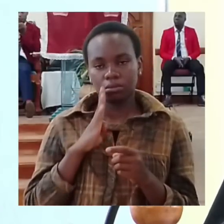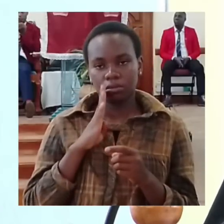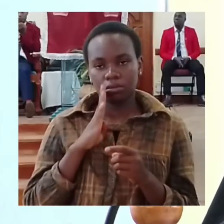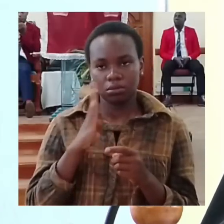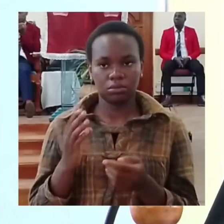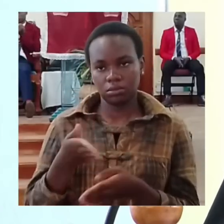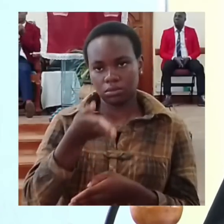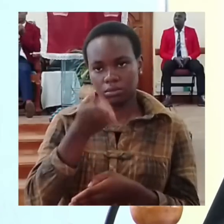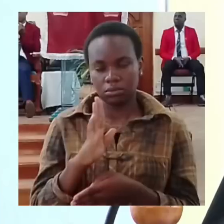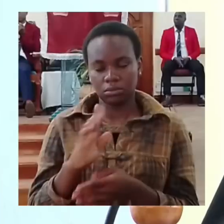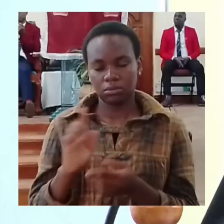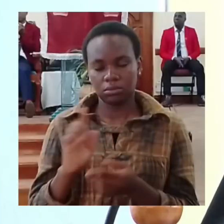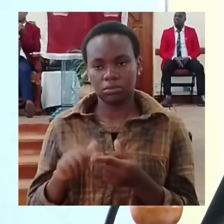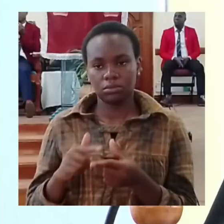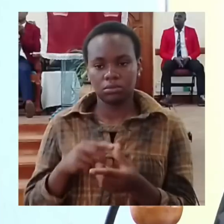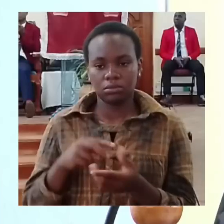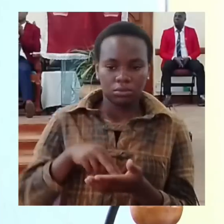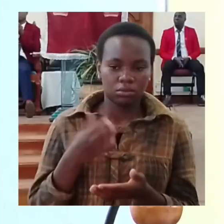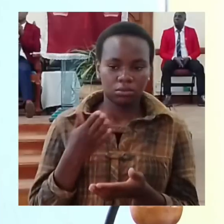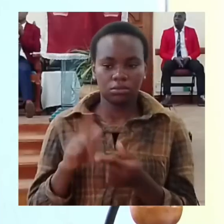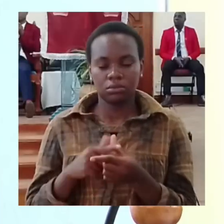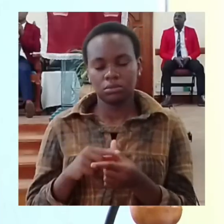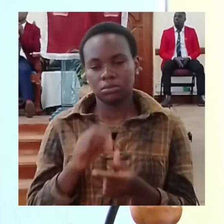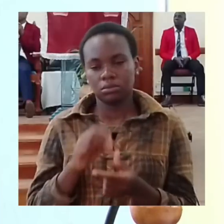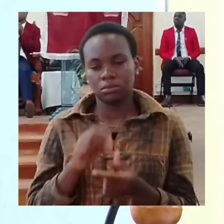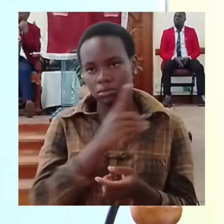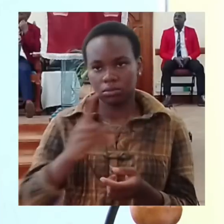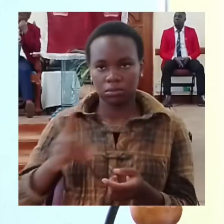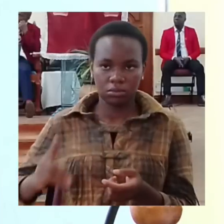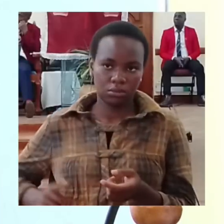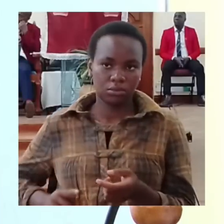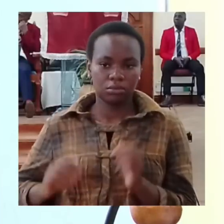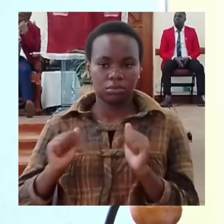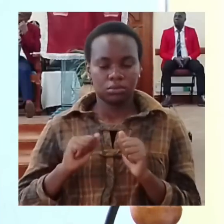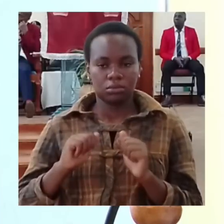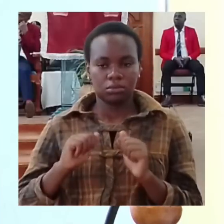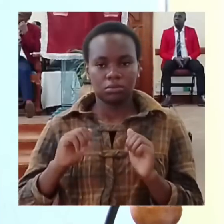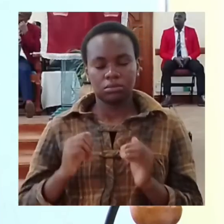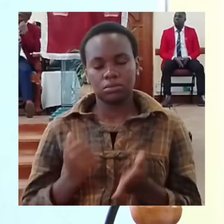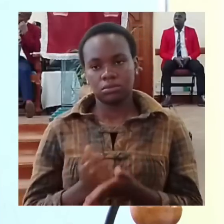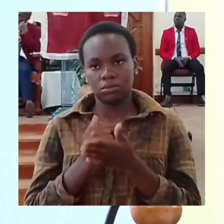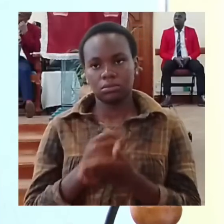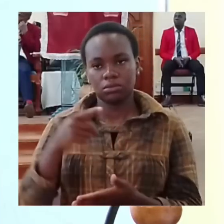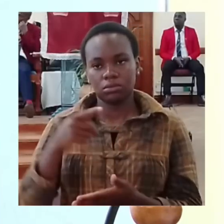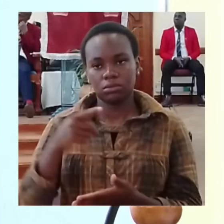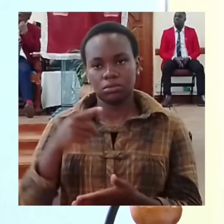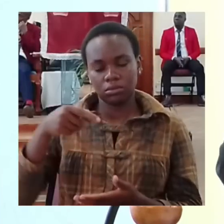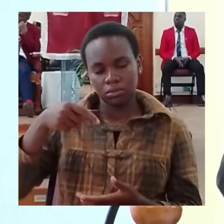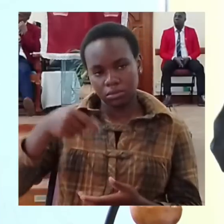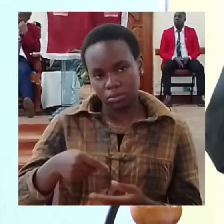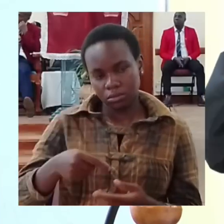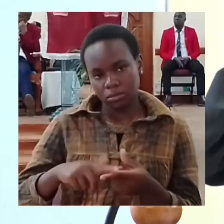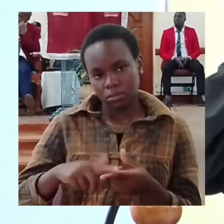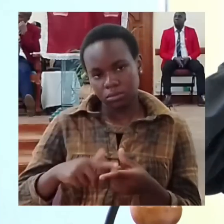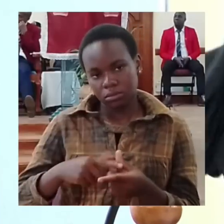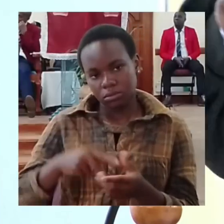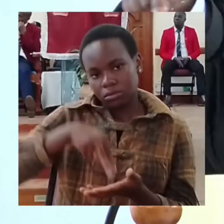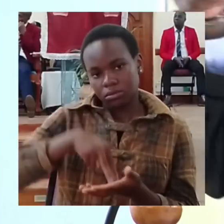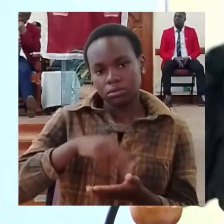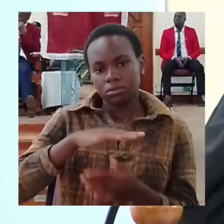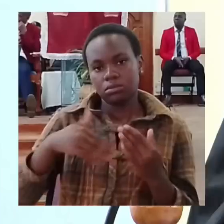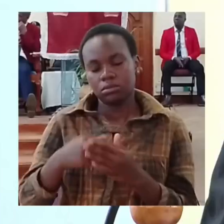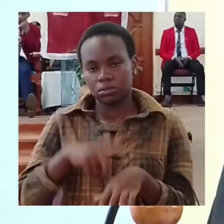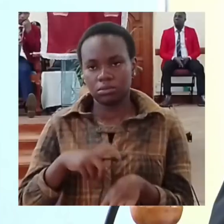wahota kũrũgama, Daudi akoiga atĩrĩrĩ, ũhotithagia magũrũ makwa, ũkamarũgamia ta ma thwariga ya